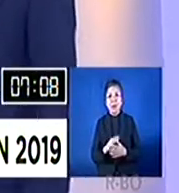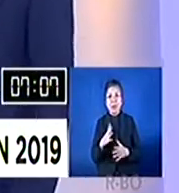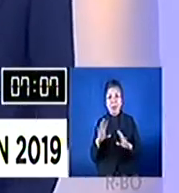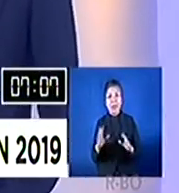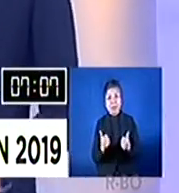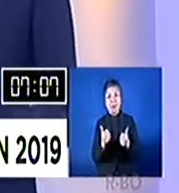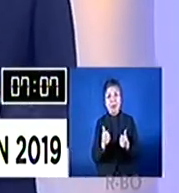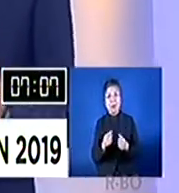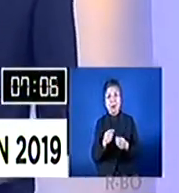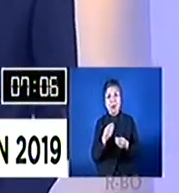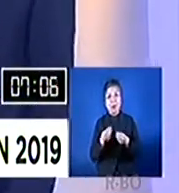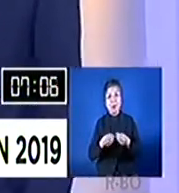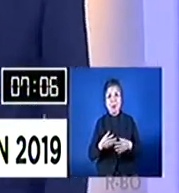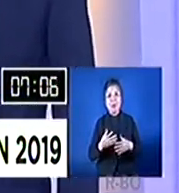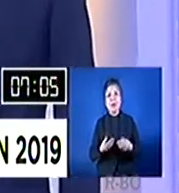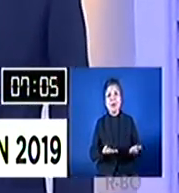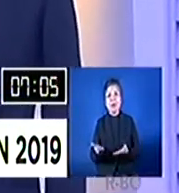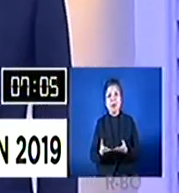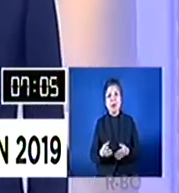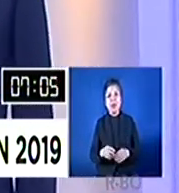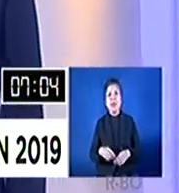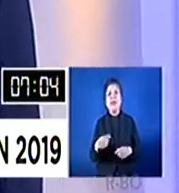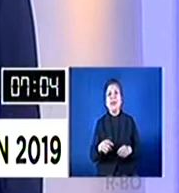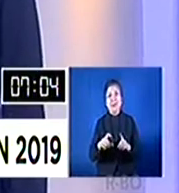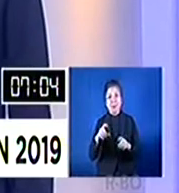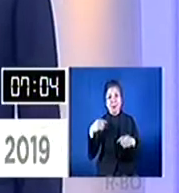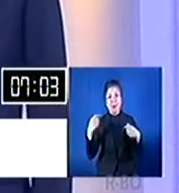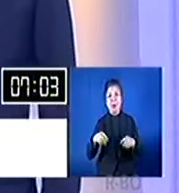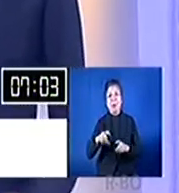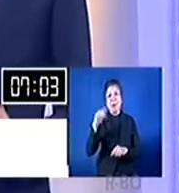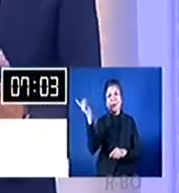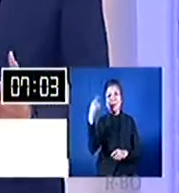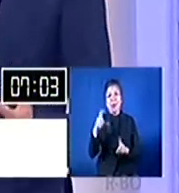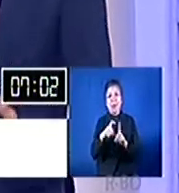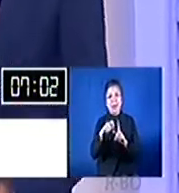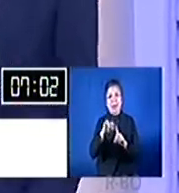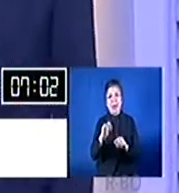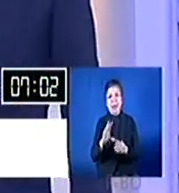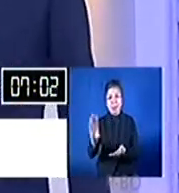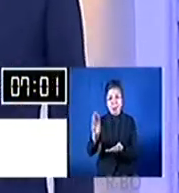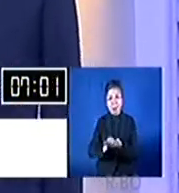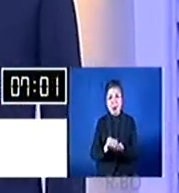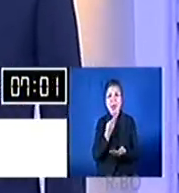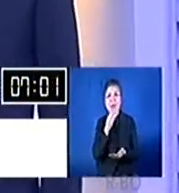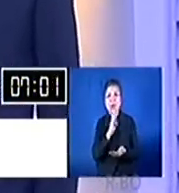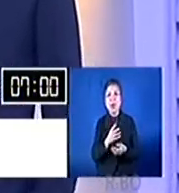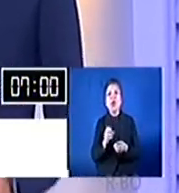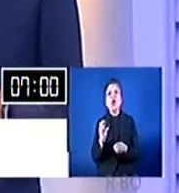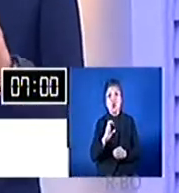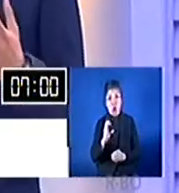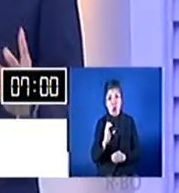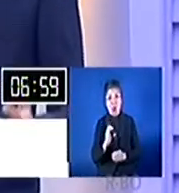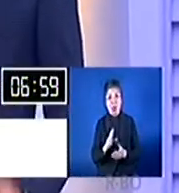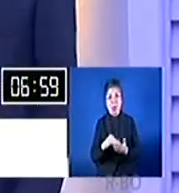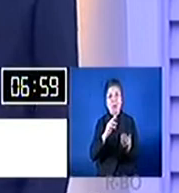berkesempatan untuk berbakti di Pemprov DKI, di mana kami memiliki anggaran yang alhamdulillah cukup. Kami